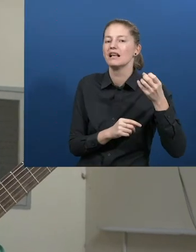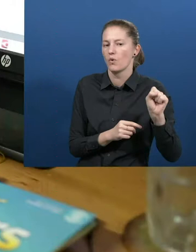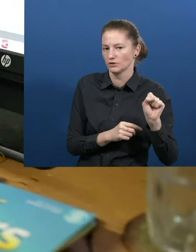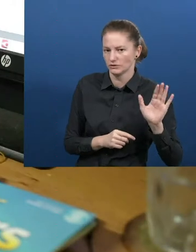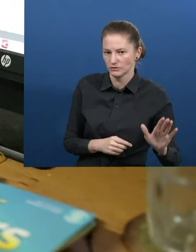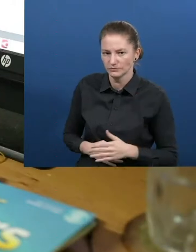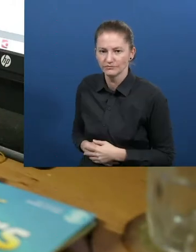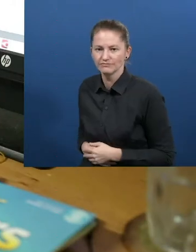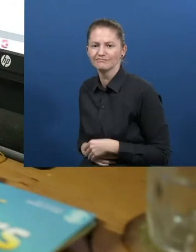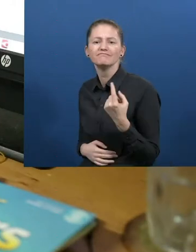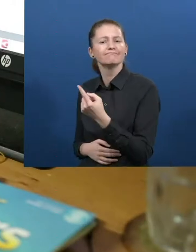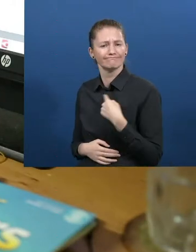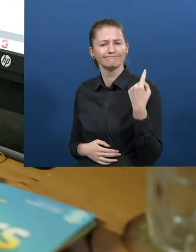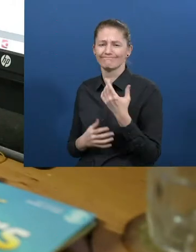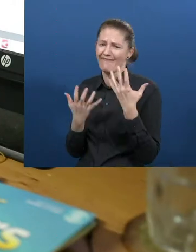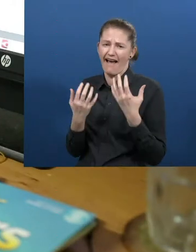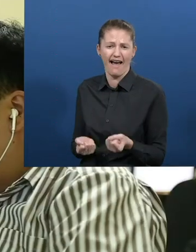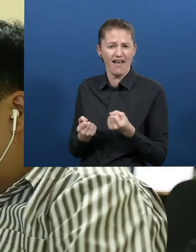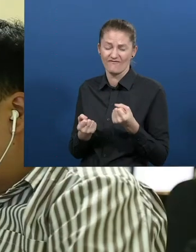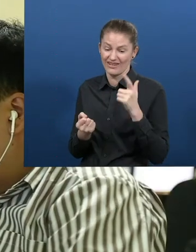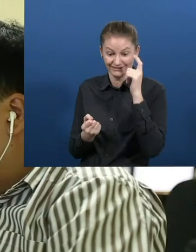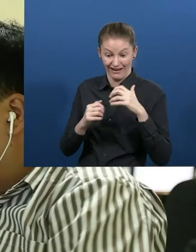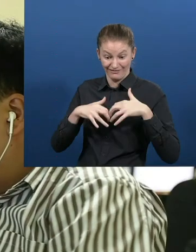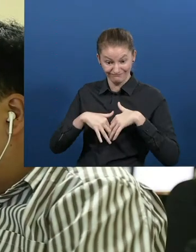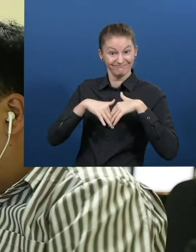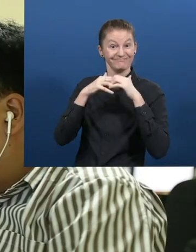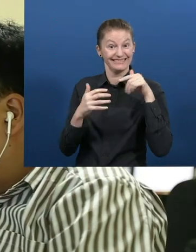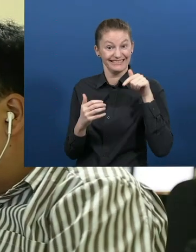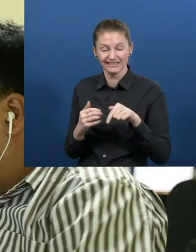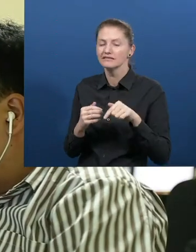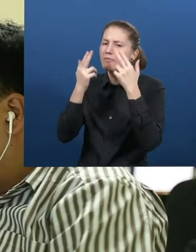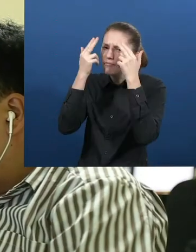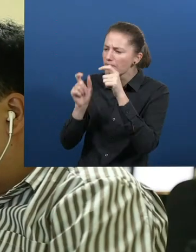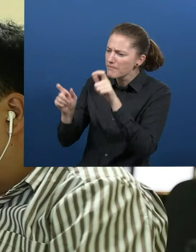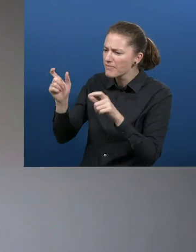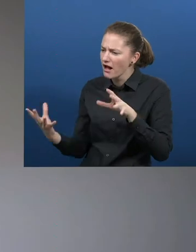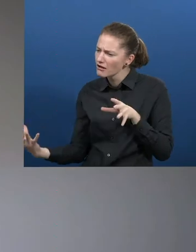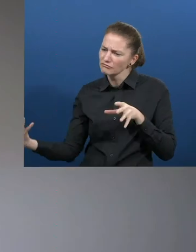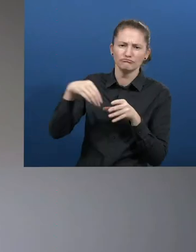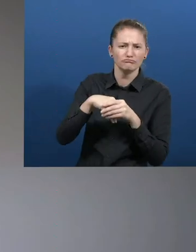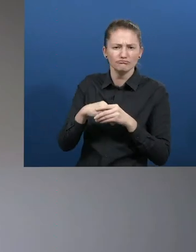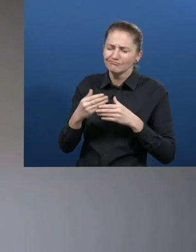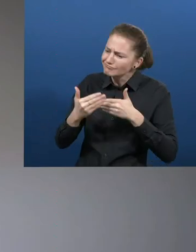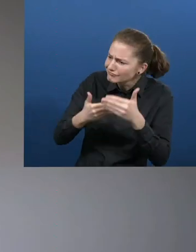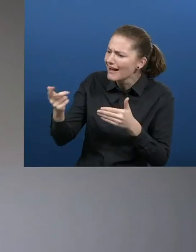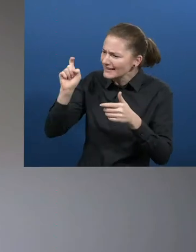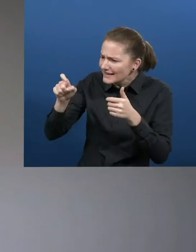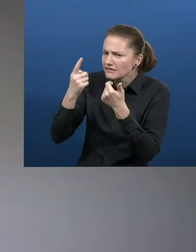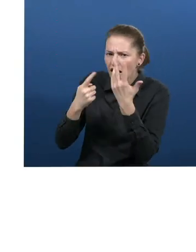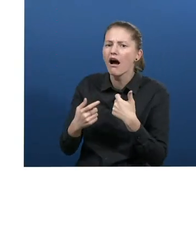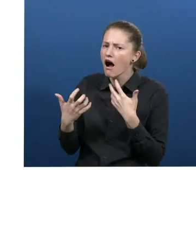điều phối hoặc sự tham gia của người khiếm thị từ ban đầu, nên các sản phẩm của Saomai luôn luôn đảm bảo tính thực tế và hiệu quả